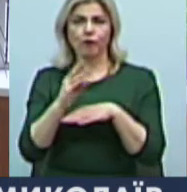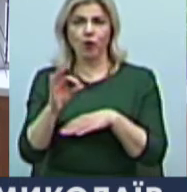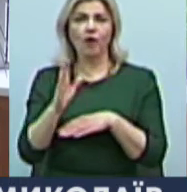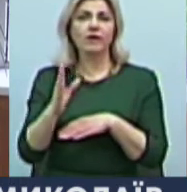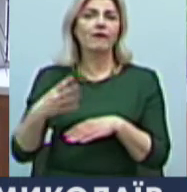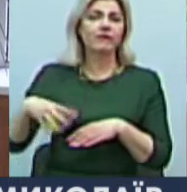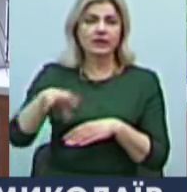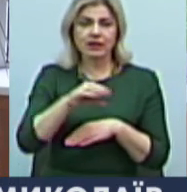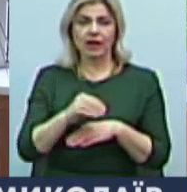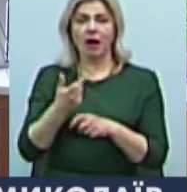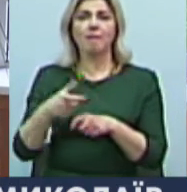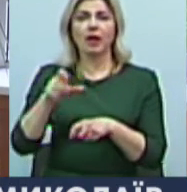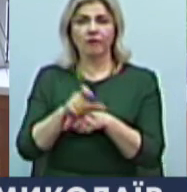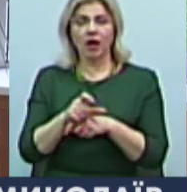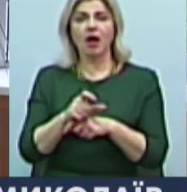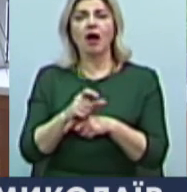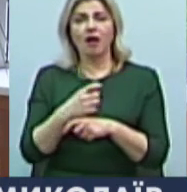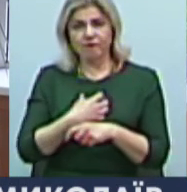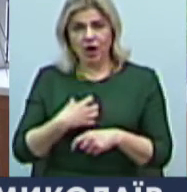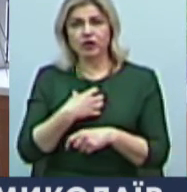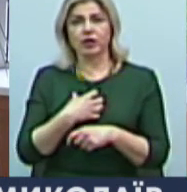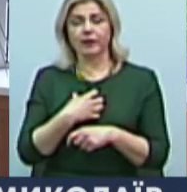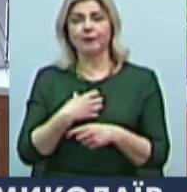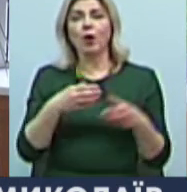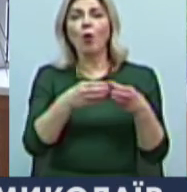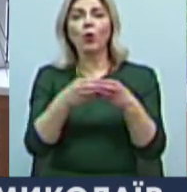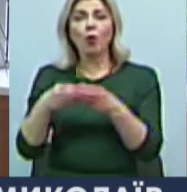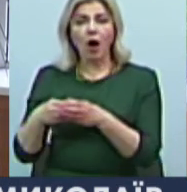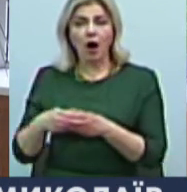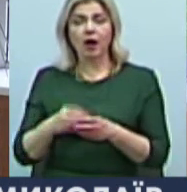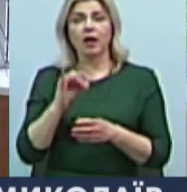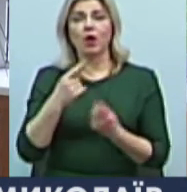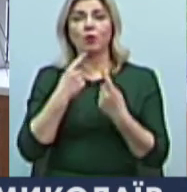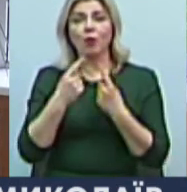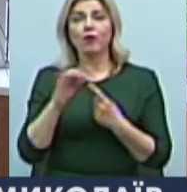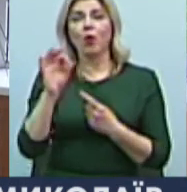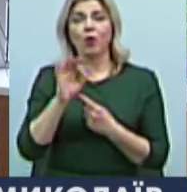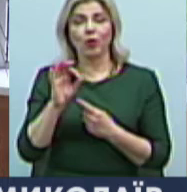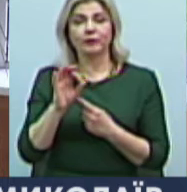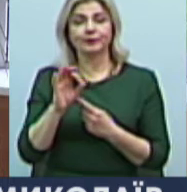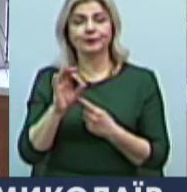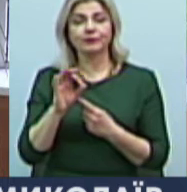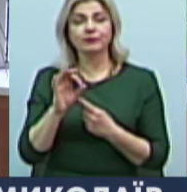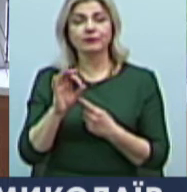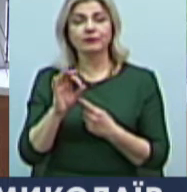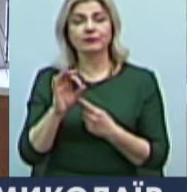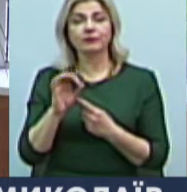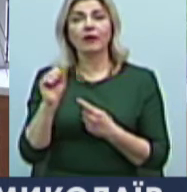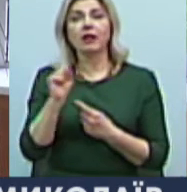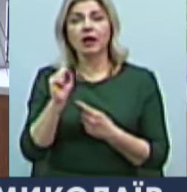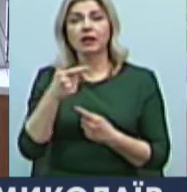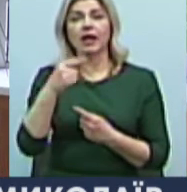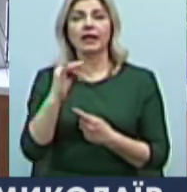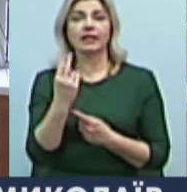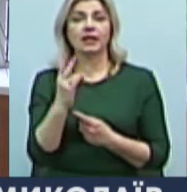б там переважних базових електоральних округах, я так розумію, мова йде сьогодні про Анатолія Гриценка